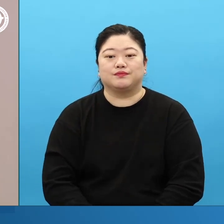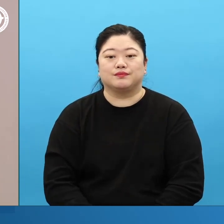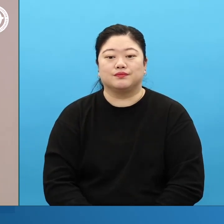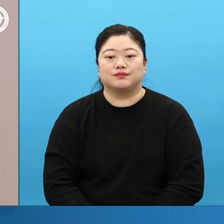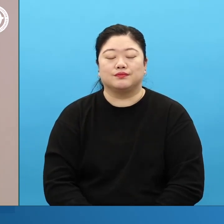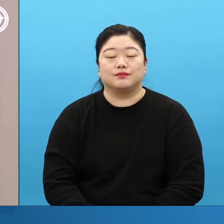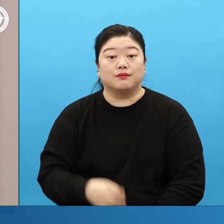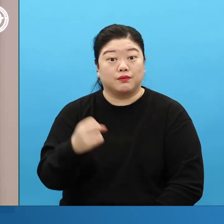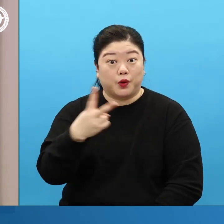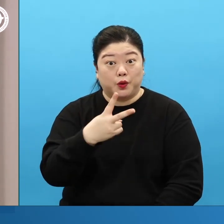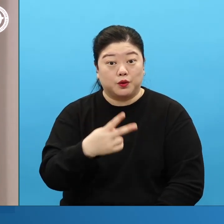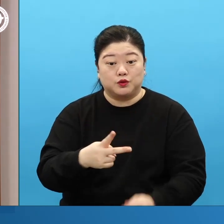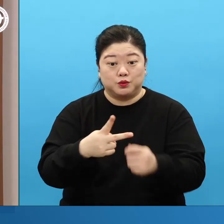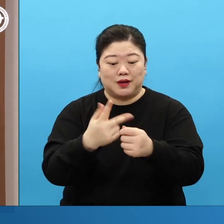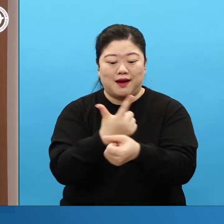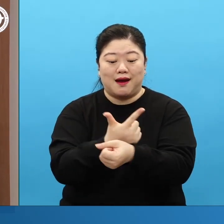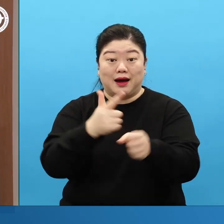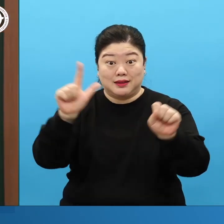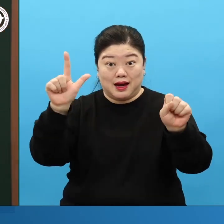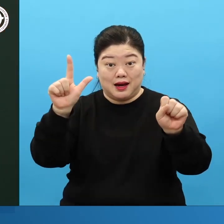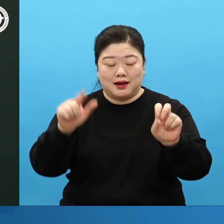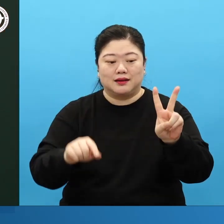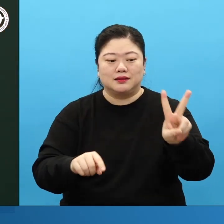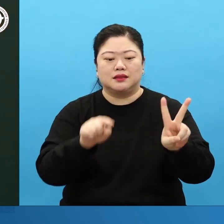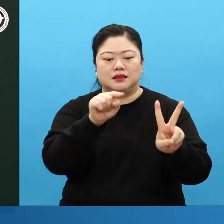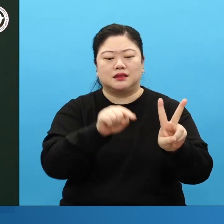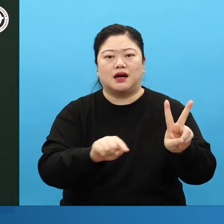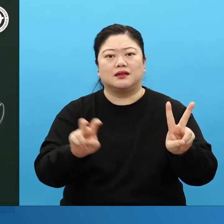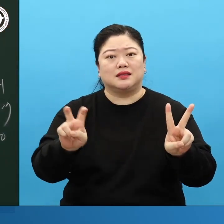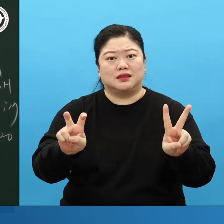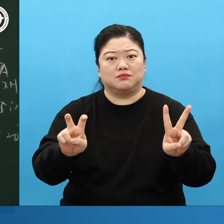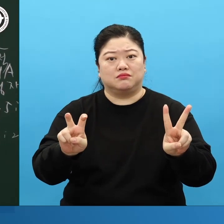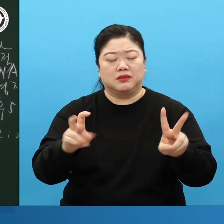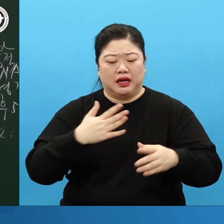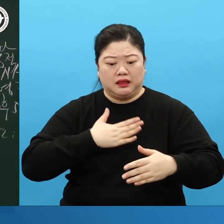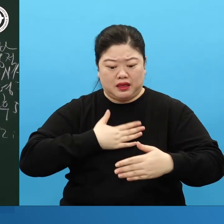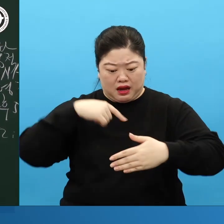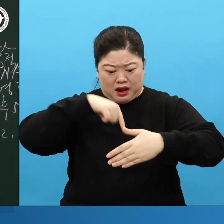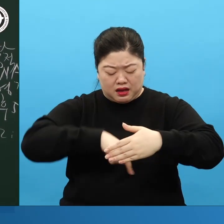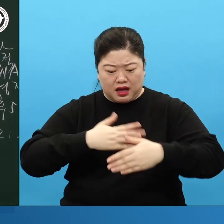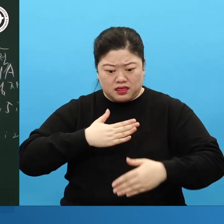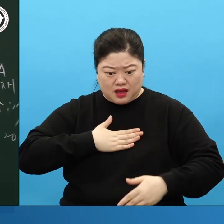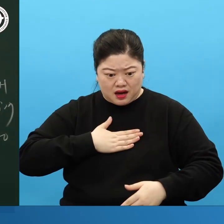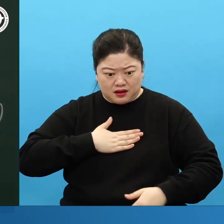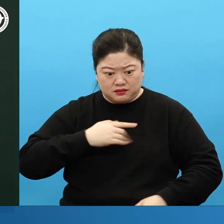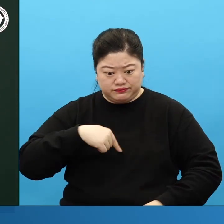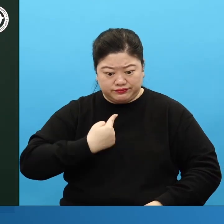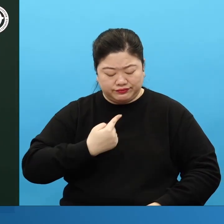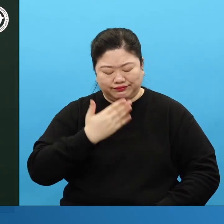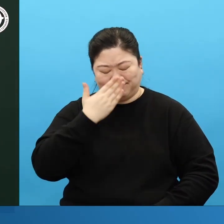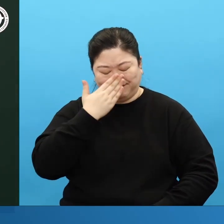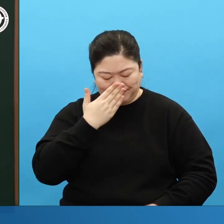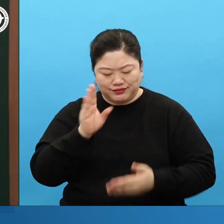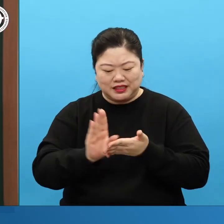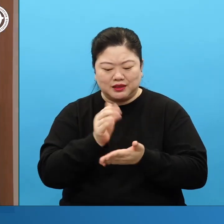내 안에 그리스도께서 계신 것이라. Cristo está 엄청나죠 dentro de mí. 이거는. Es algo así. 그러고 뭡니까? ¿Y qué